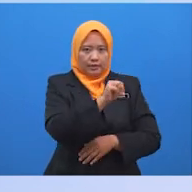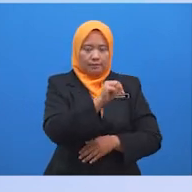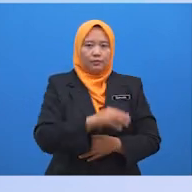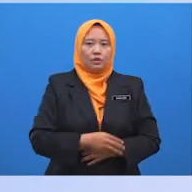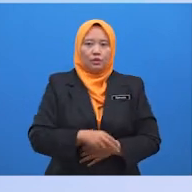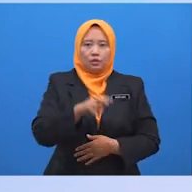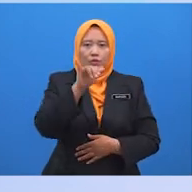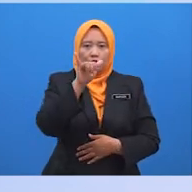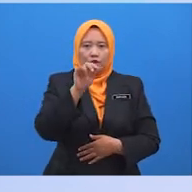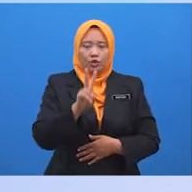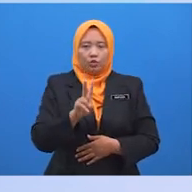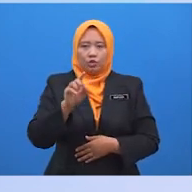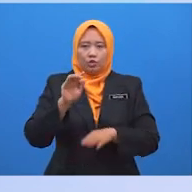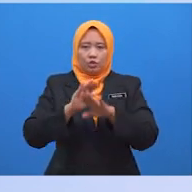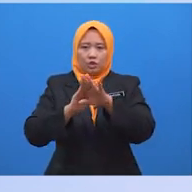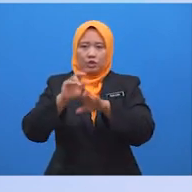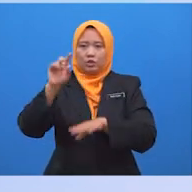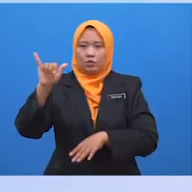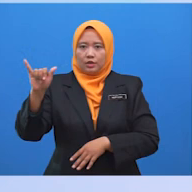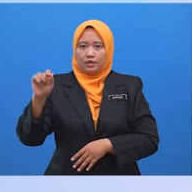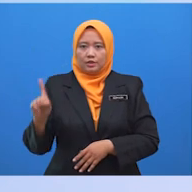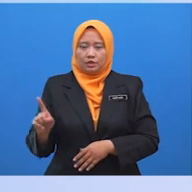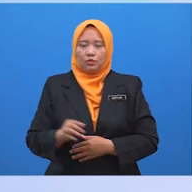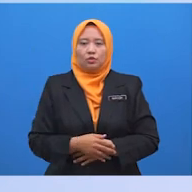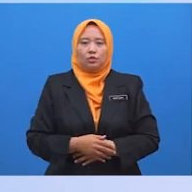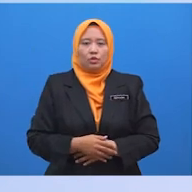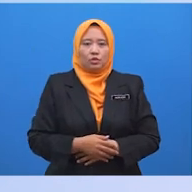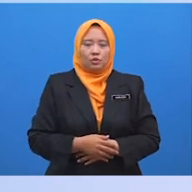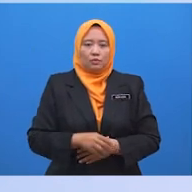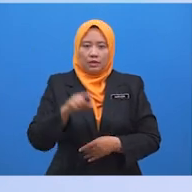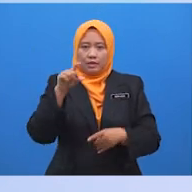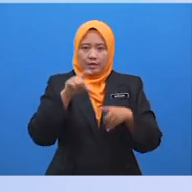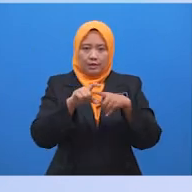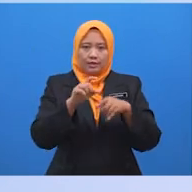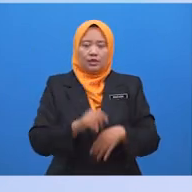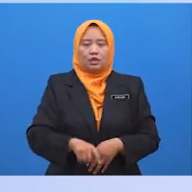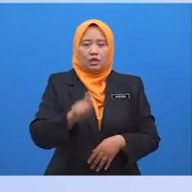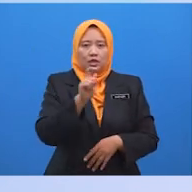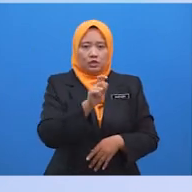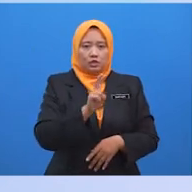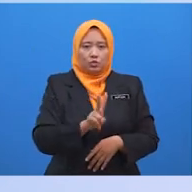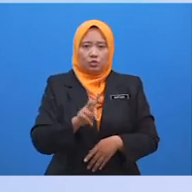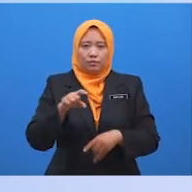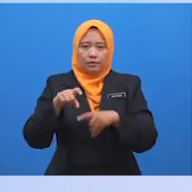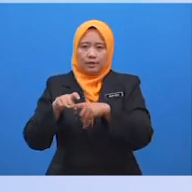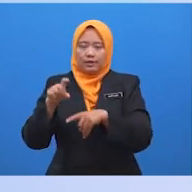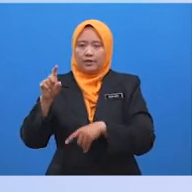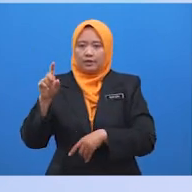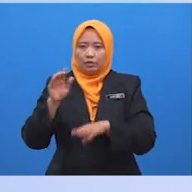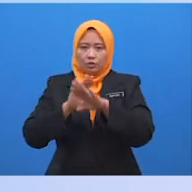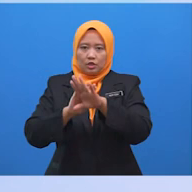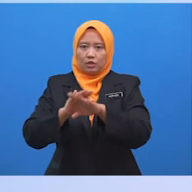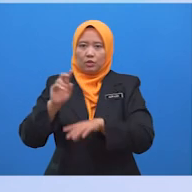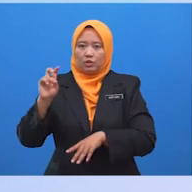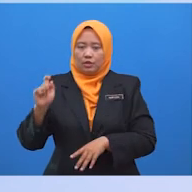Y1 bahagi X2 tolak X1 dan seterusnya, menggantikan Y2 tolak